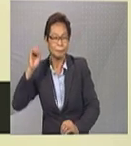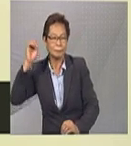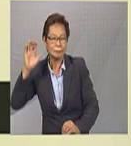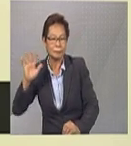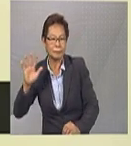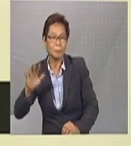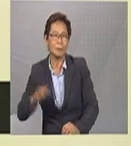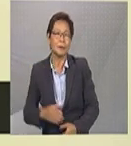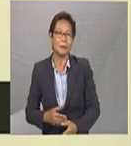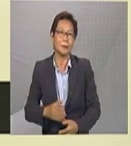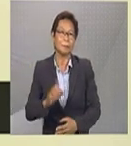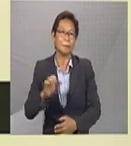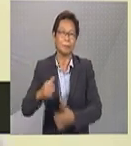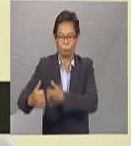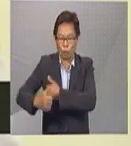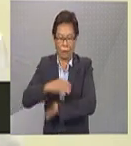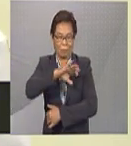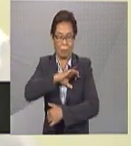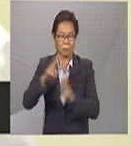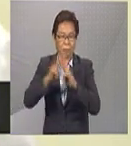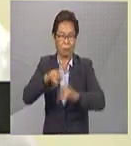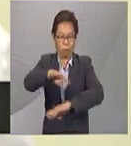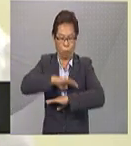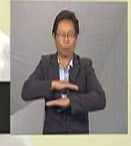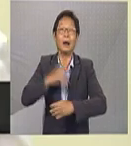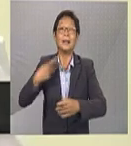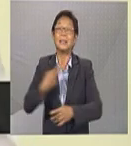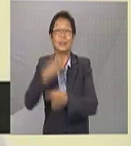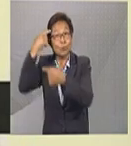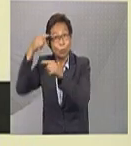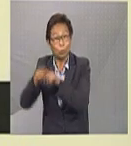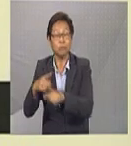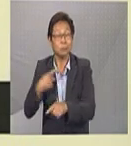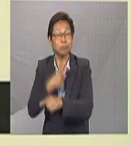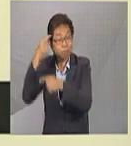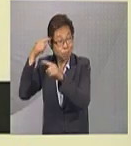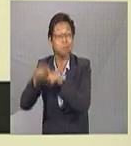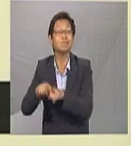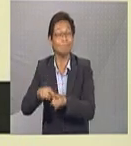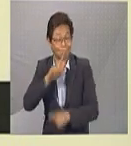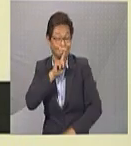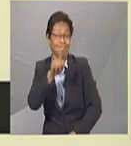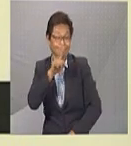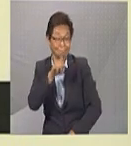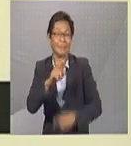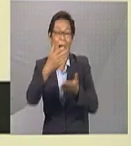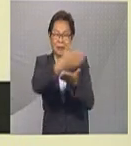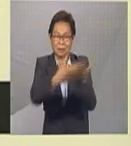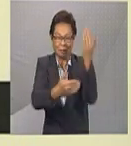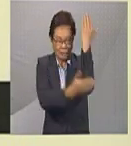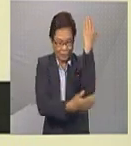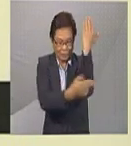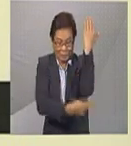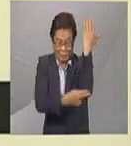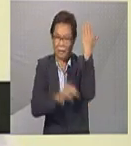Sangat memuaskan ada. Jadi mungkin ada perbezaan. Ya, setuju. Kita setuju, memang benar setengah negeri mempunyai SOP